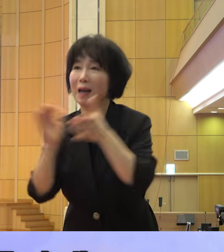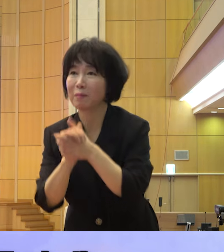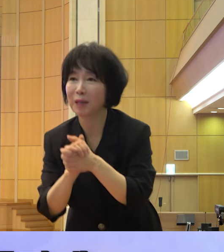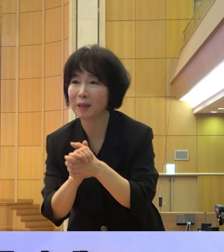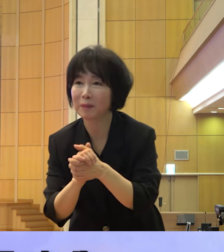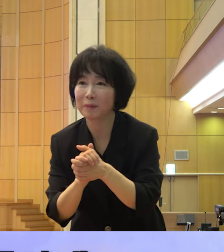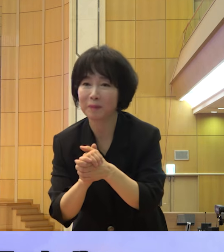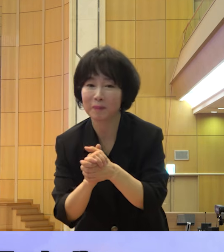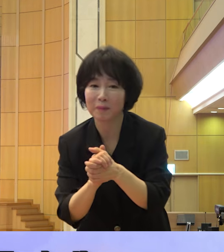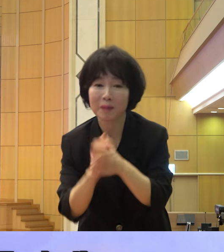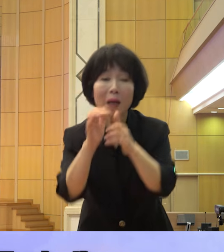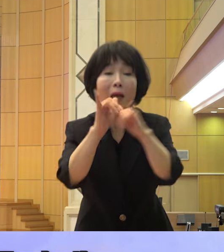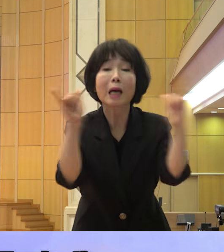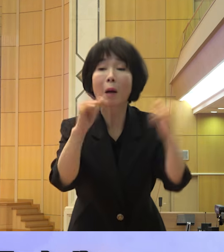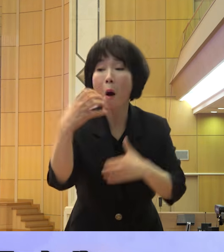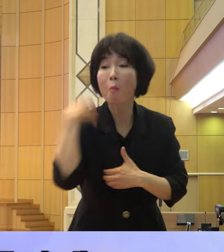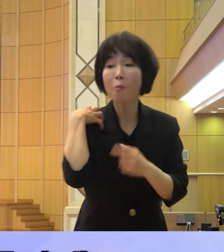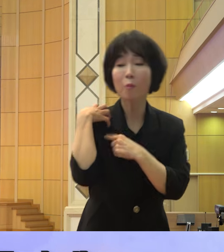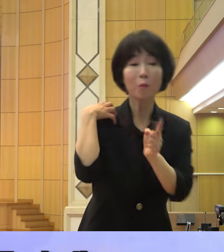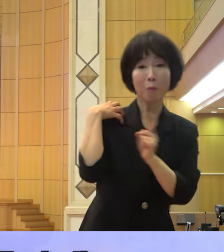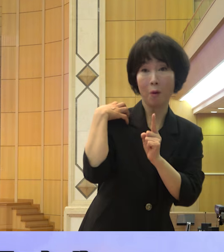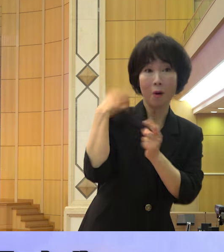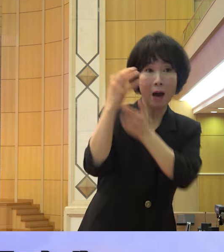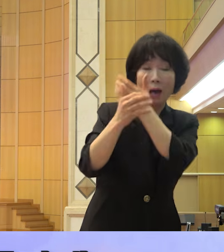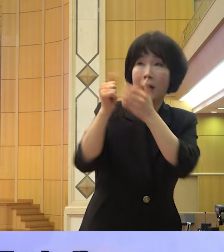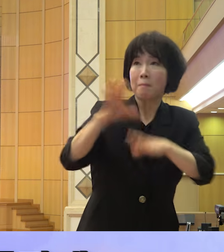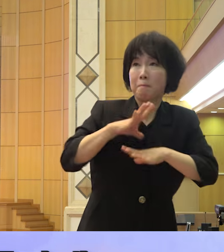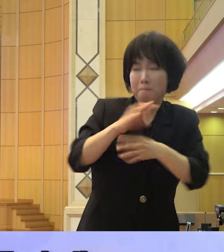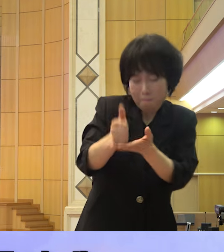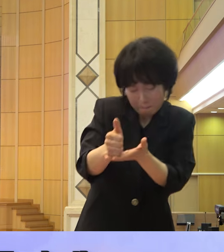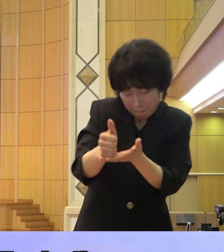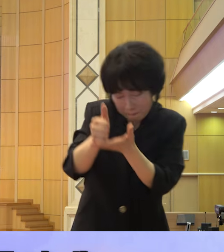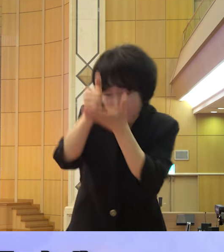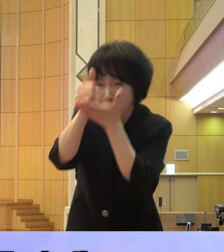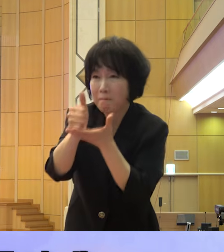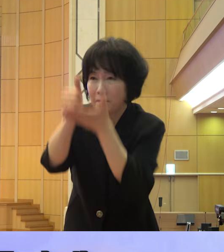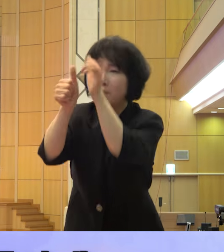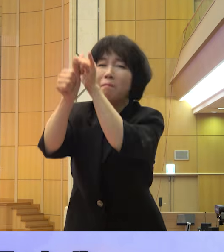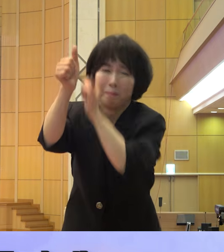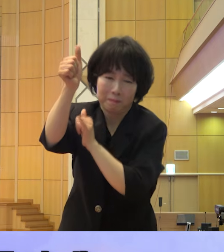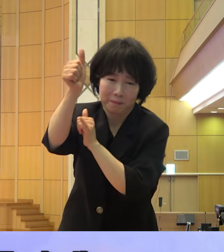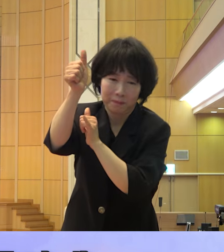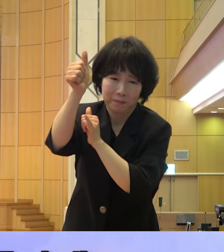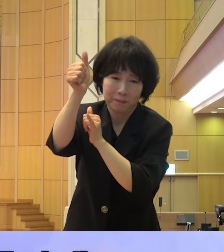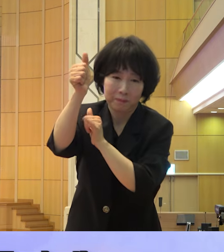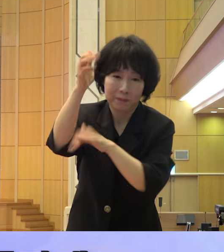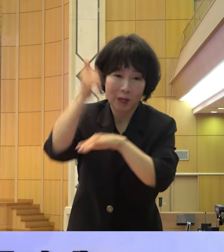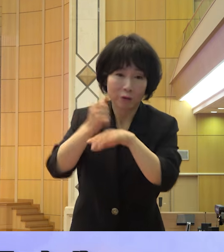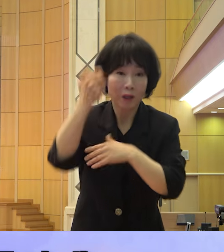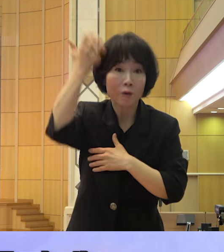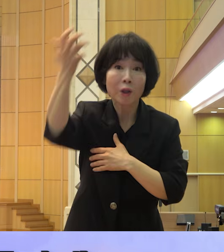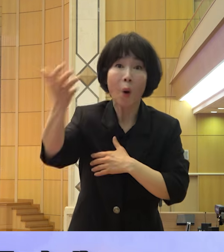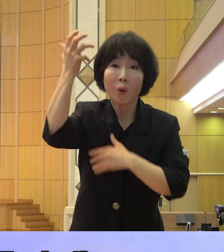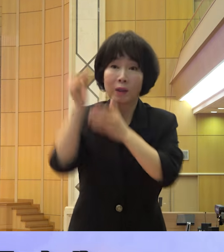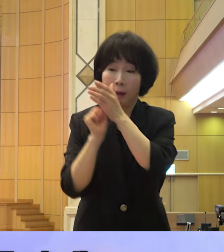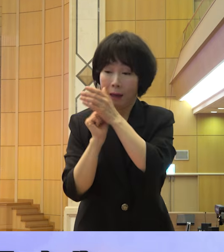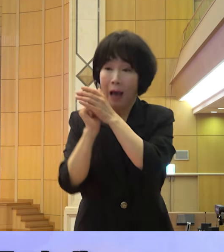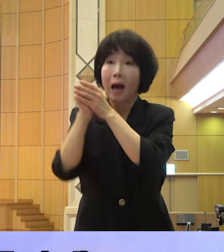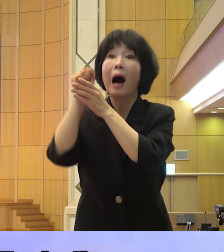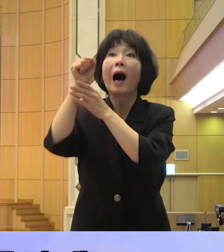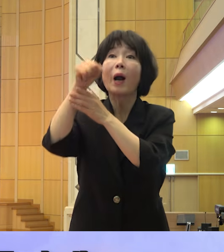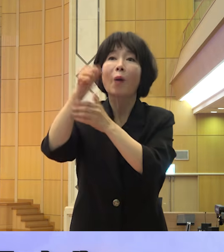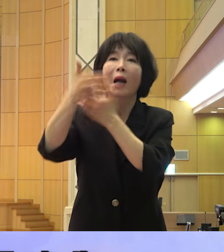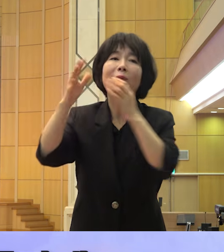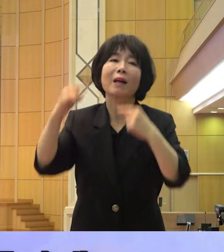뭐냐? 하나님을 경외하고 하나님 믿다가 마치 알곡처럼,